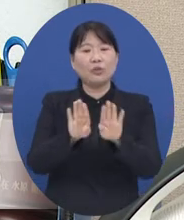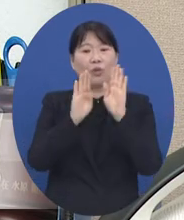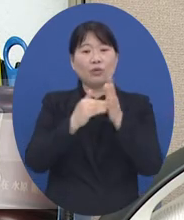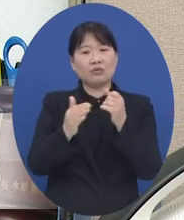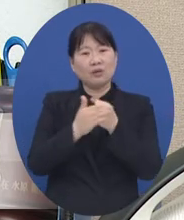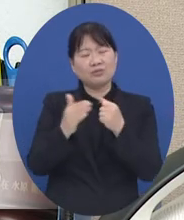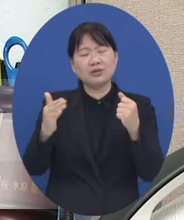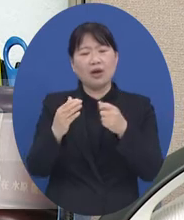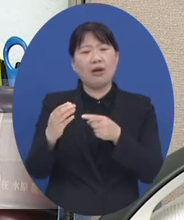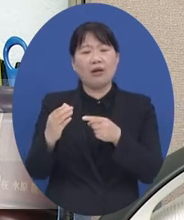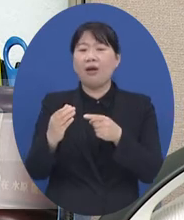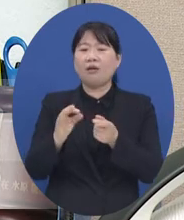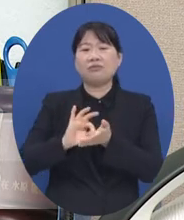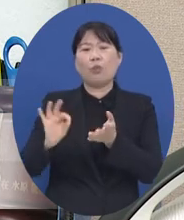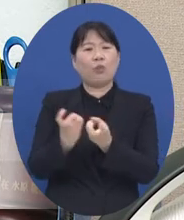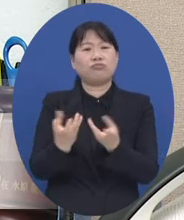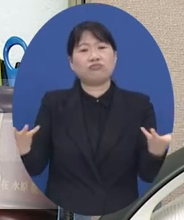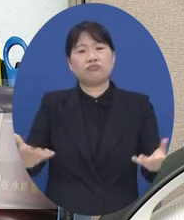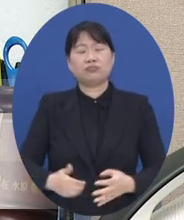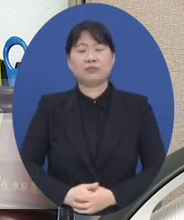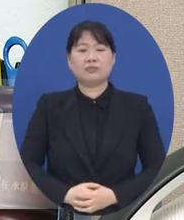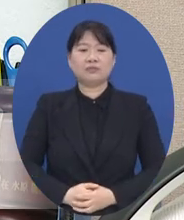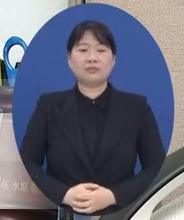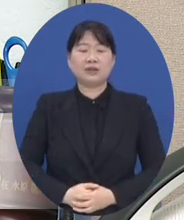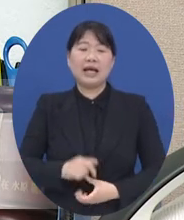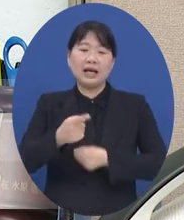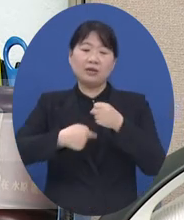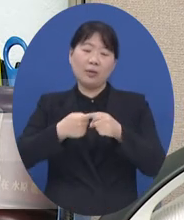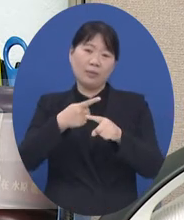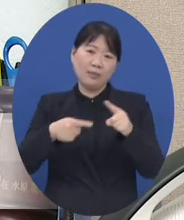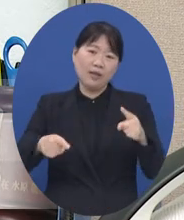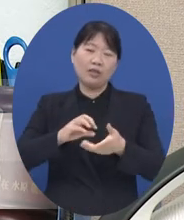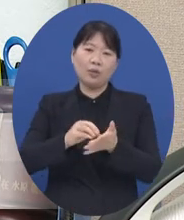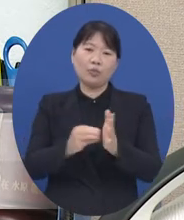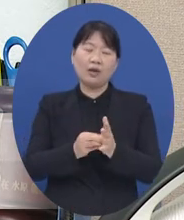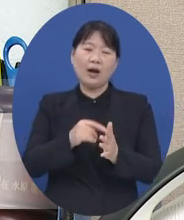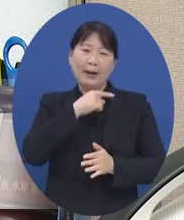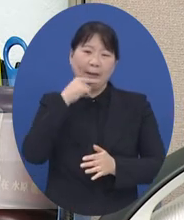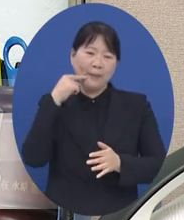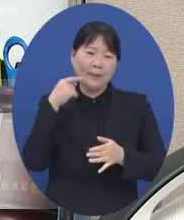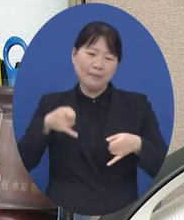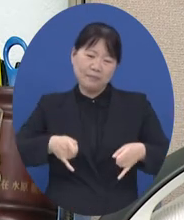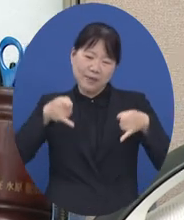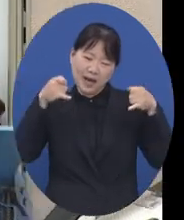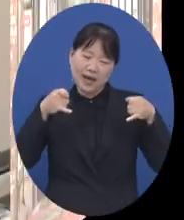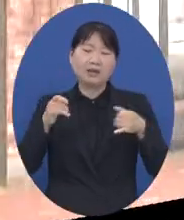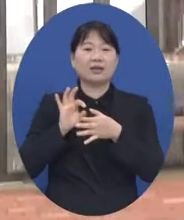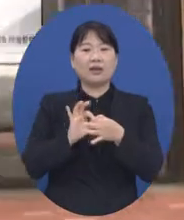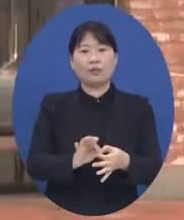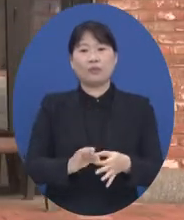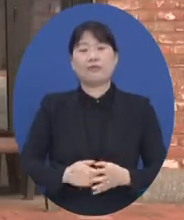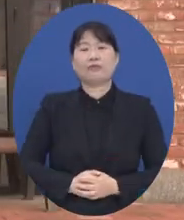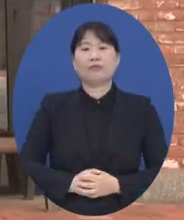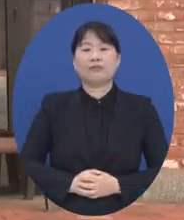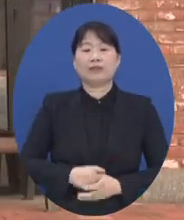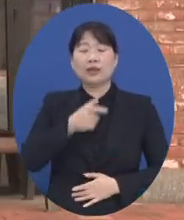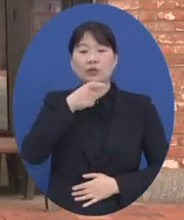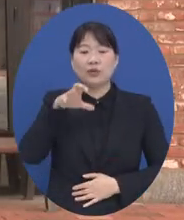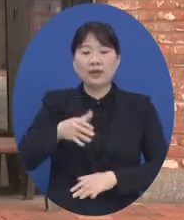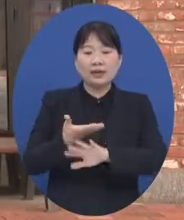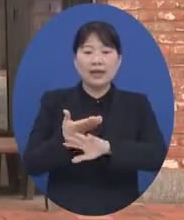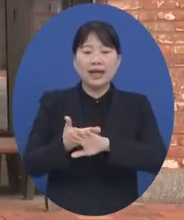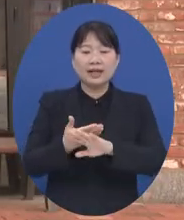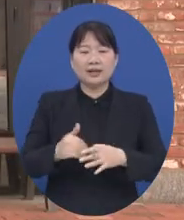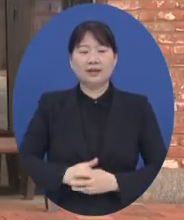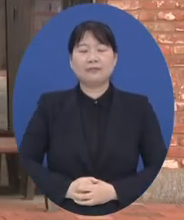나는건 어쩔수 없는 상황이고 아 1 일 년 반 정도는 적자 운영을 하고 있죠 손에 또 다른